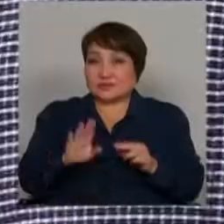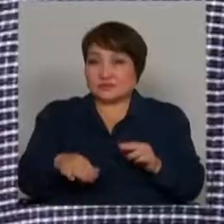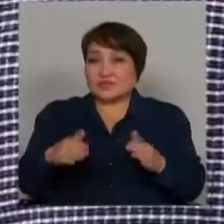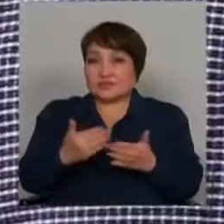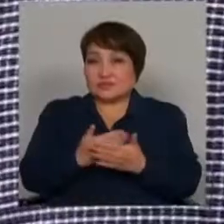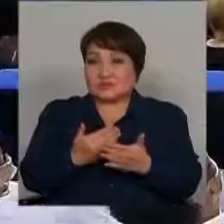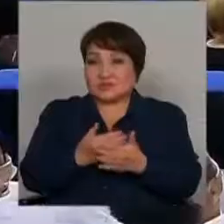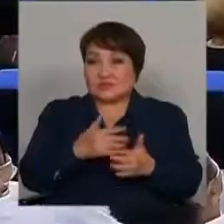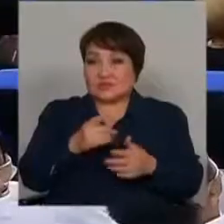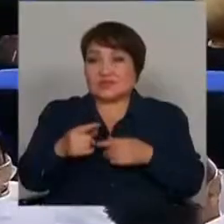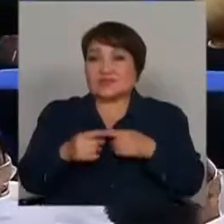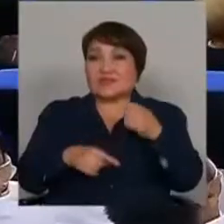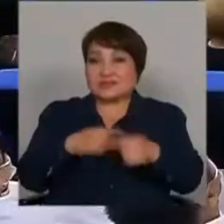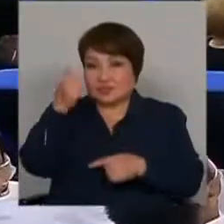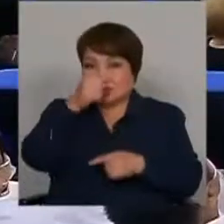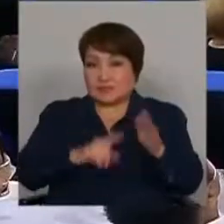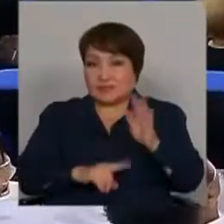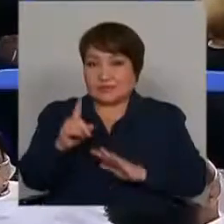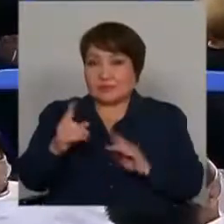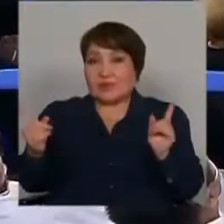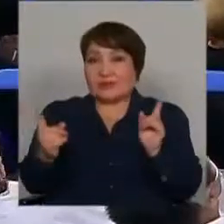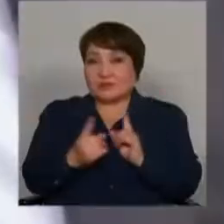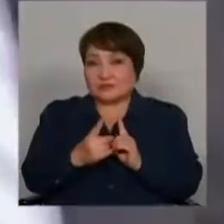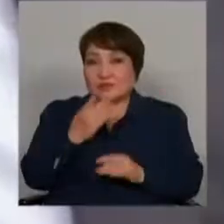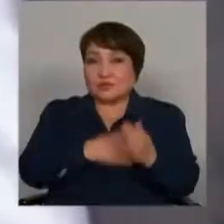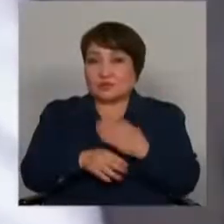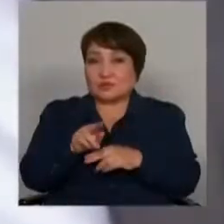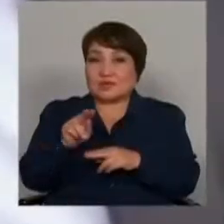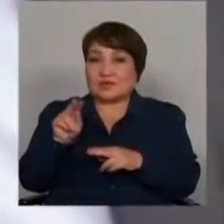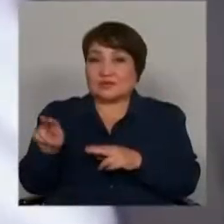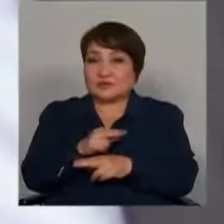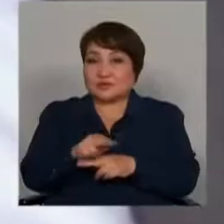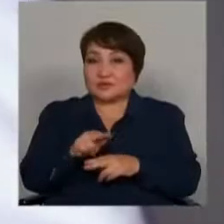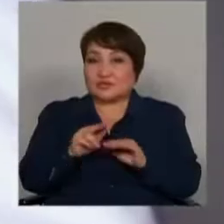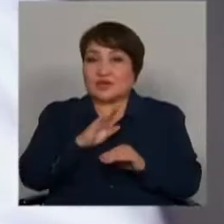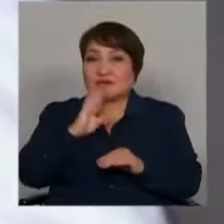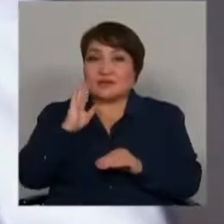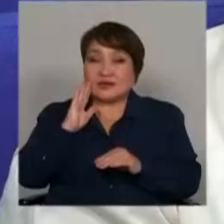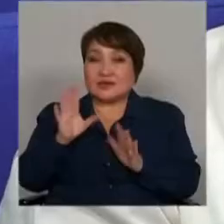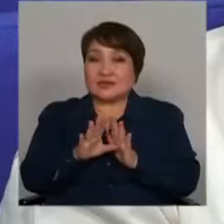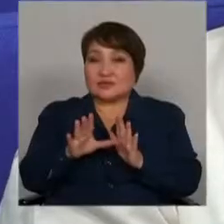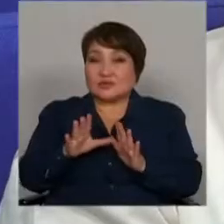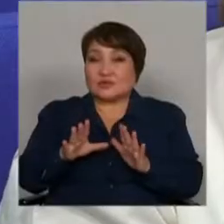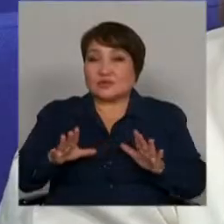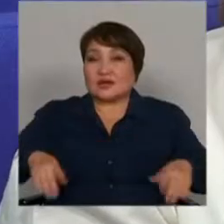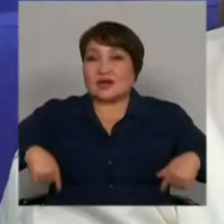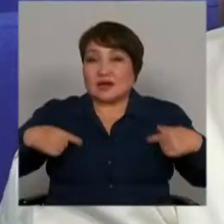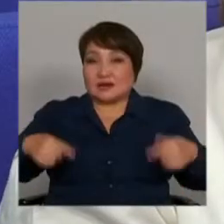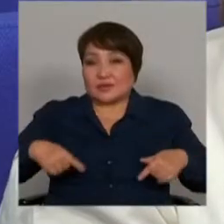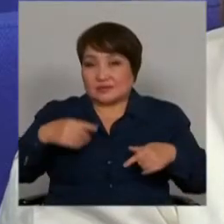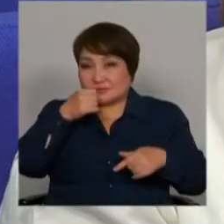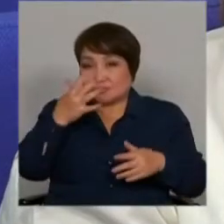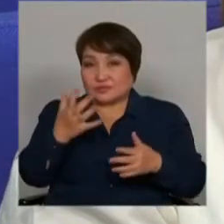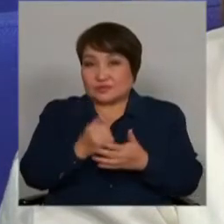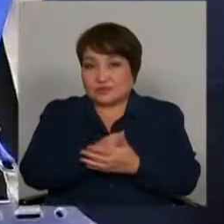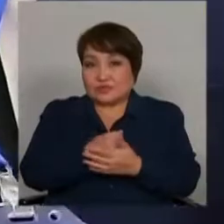Ендігі жылдан бастаймыз. Кездесуде мүгедек бала бағып отырған ана электронды арбаға қол жеткізе алмай жүргенін айтып, көпшілік алдында көз